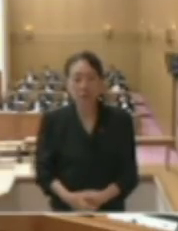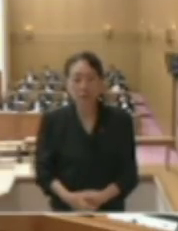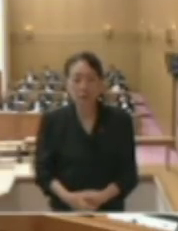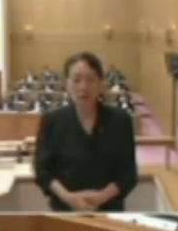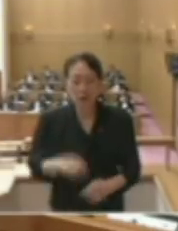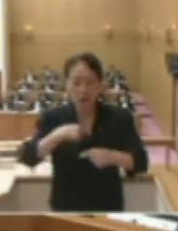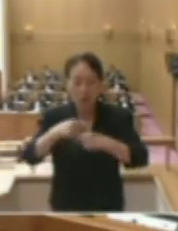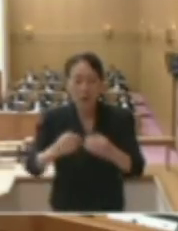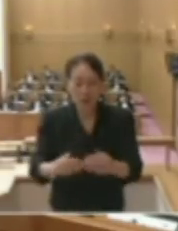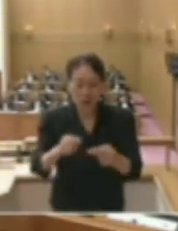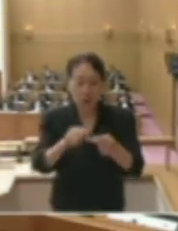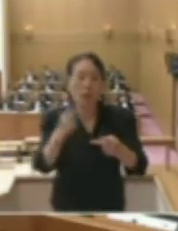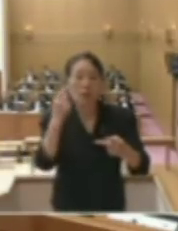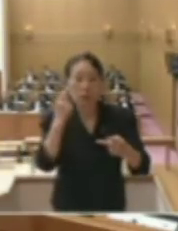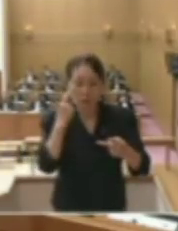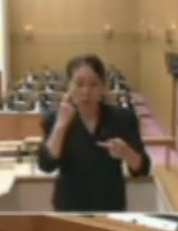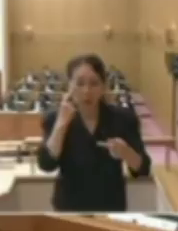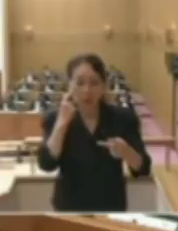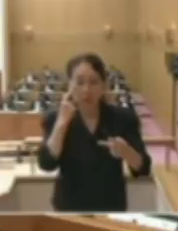ます。じゃあ2つ目。